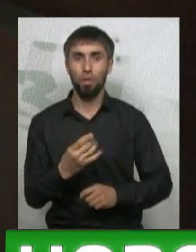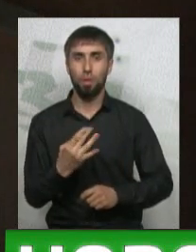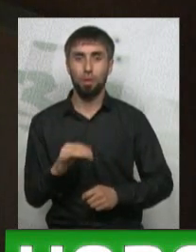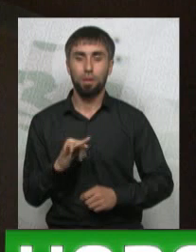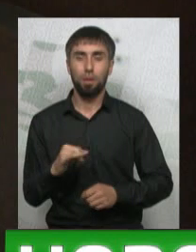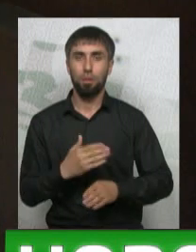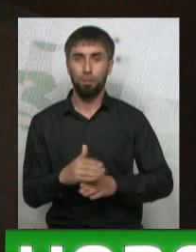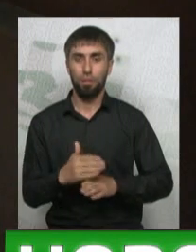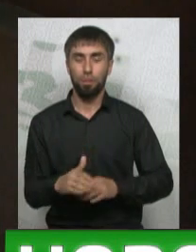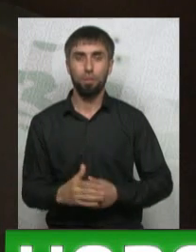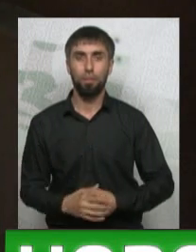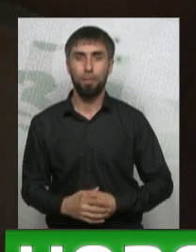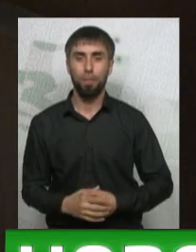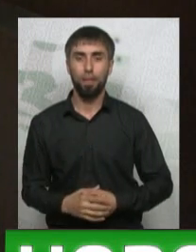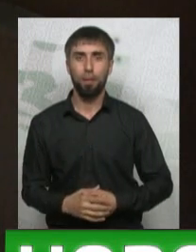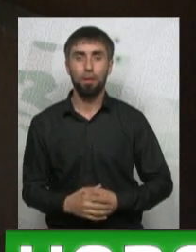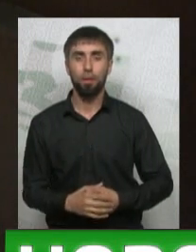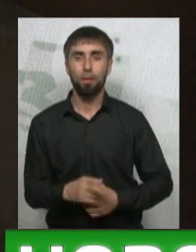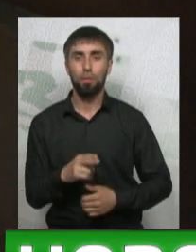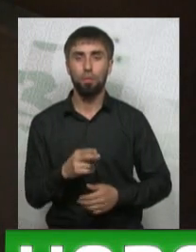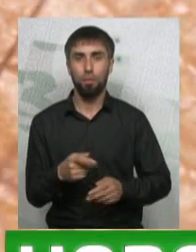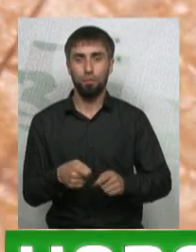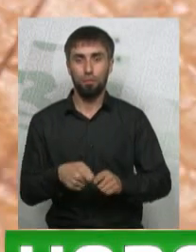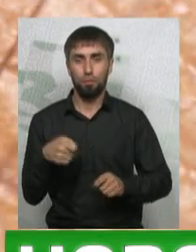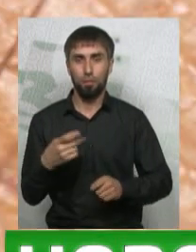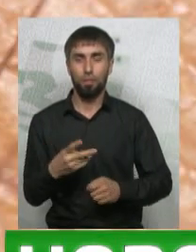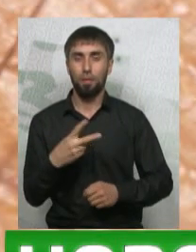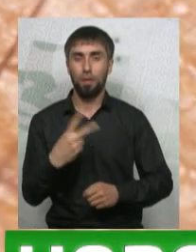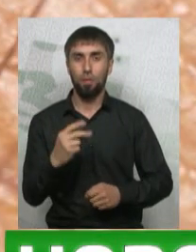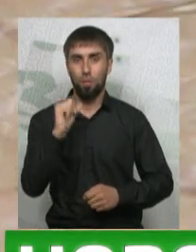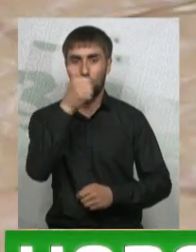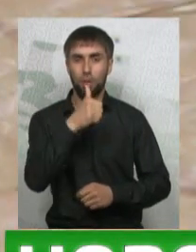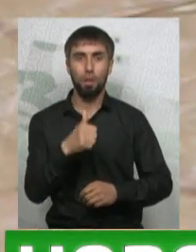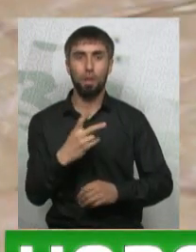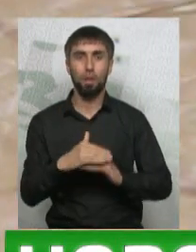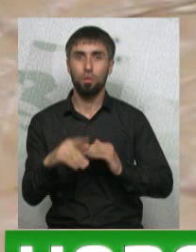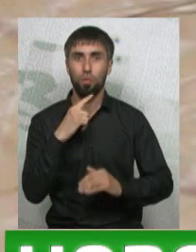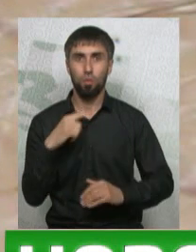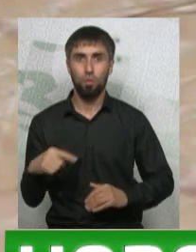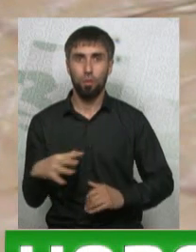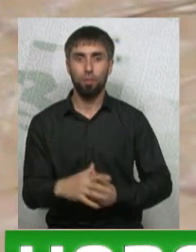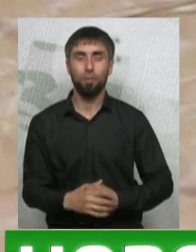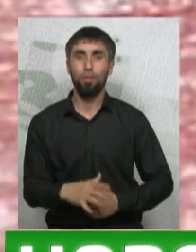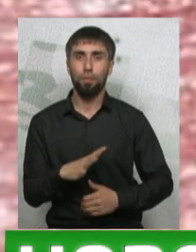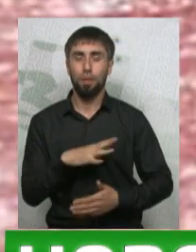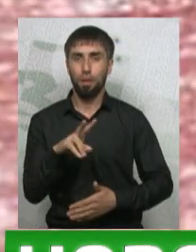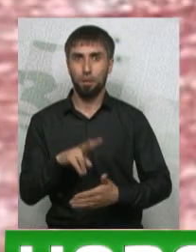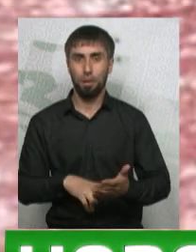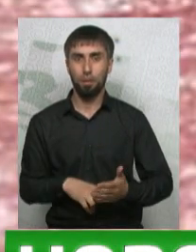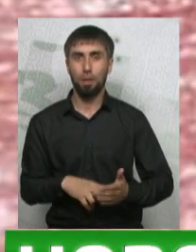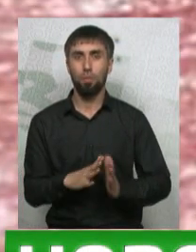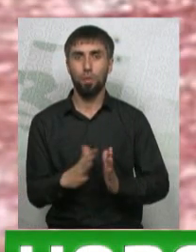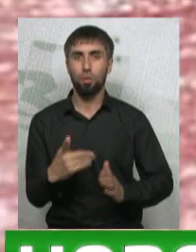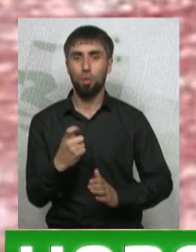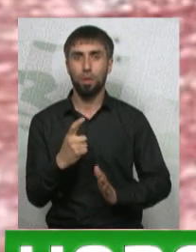и потихоньку, покачивая, вытаскивать его. В 2022 году на территории Российской Федерации было зарегистрировано